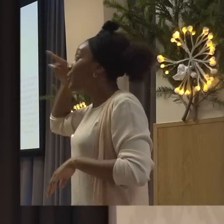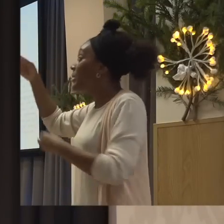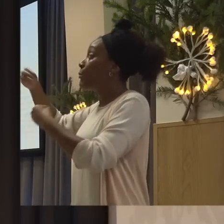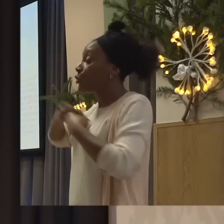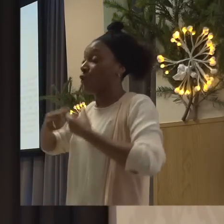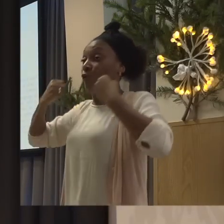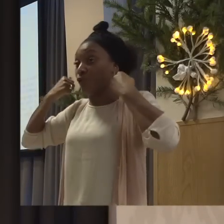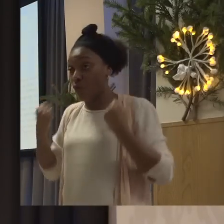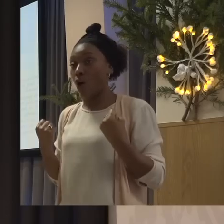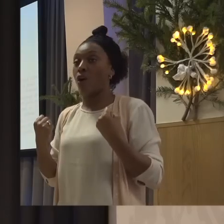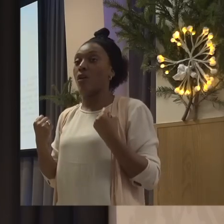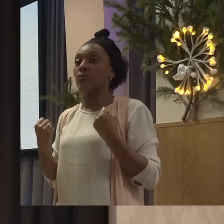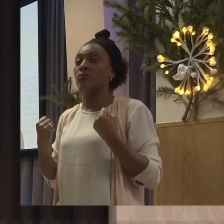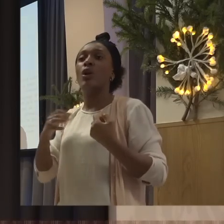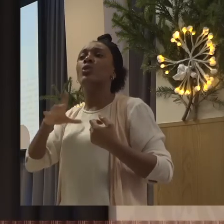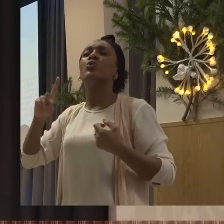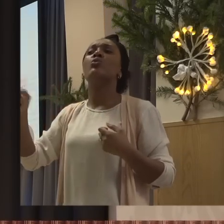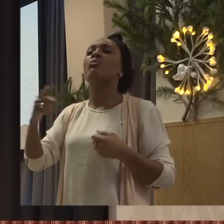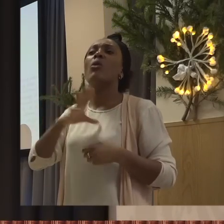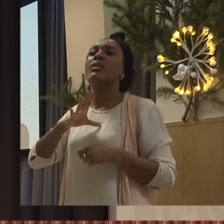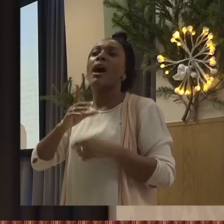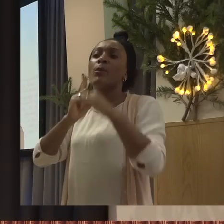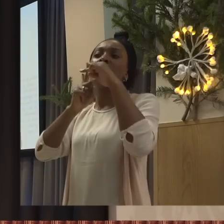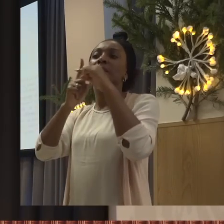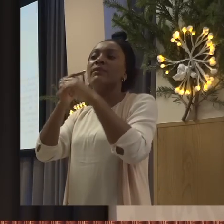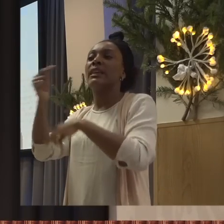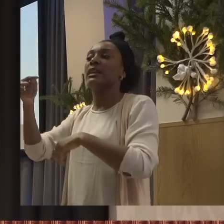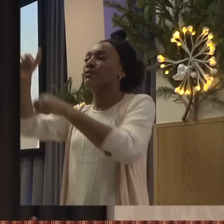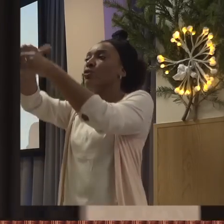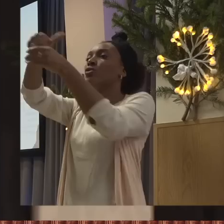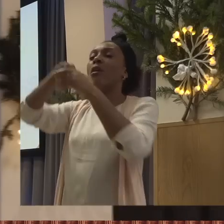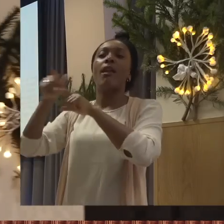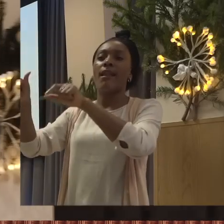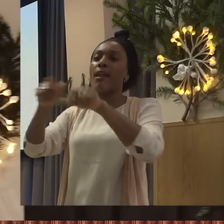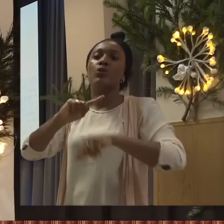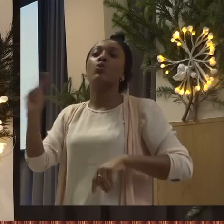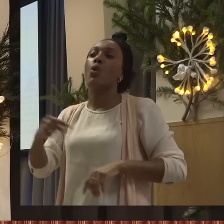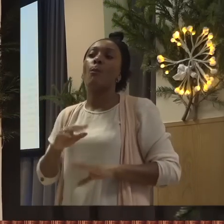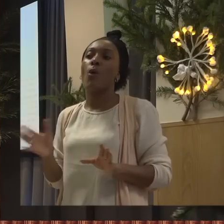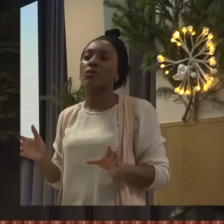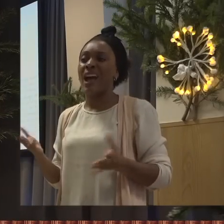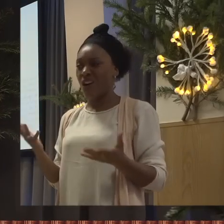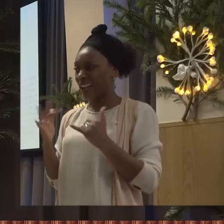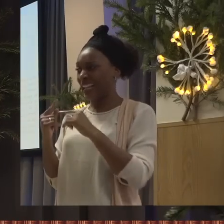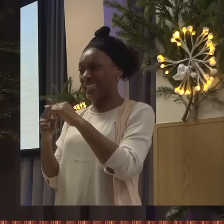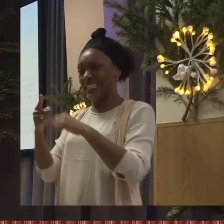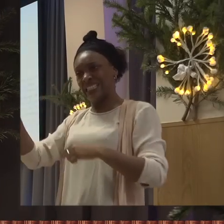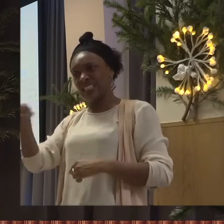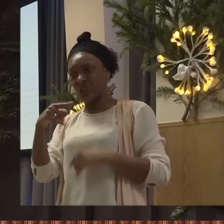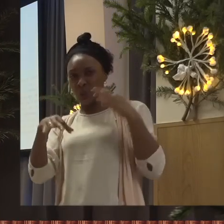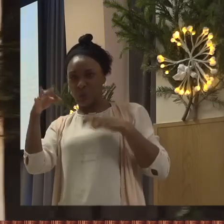Tout le monde a ses bons et ses mauvais côtés. Tout le monde. Donc, dans l'Église, au lieu de nous juger les uns les autres,